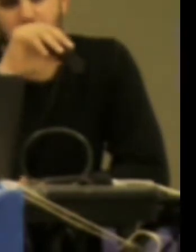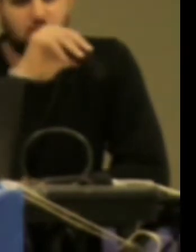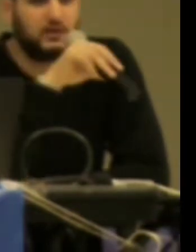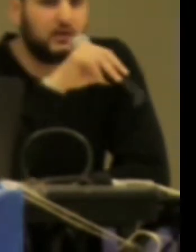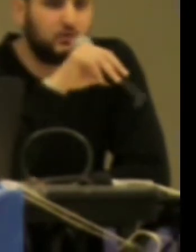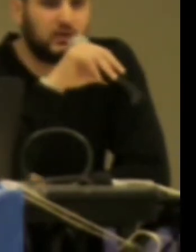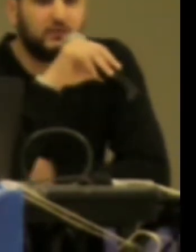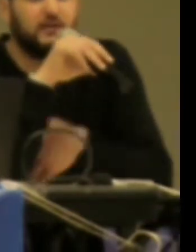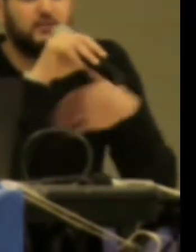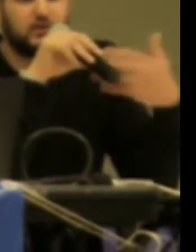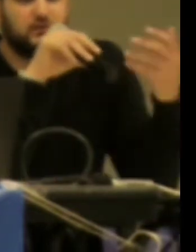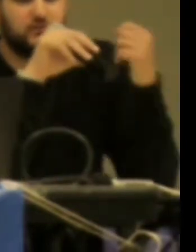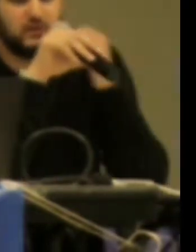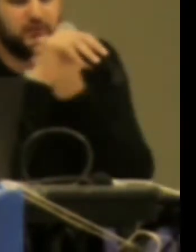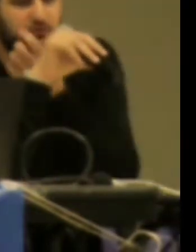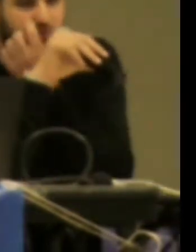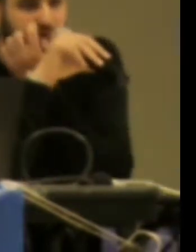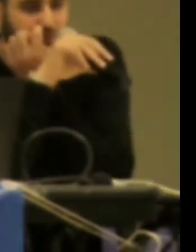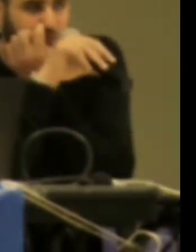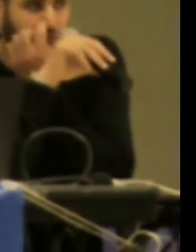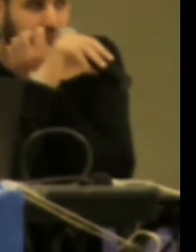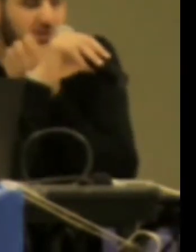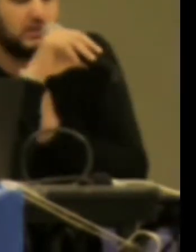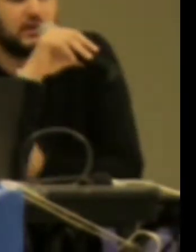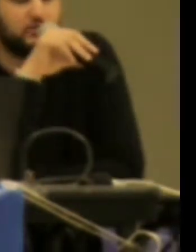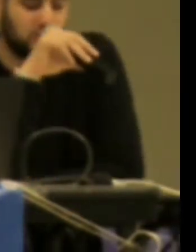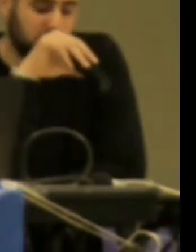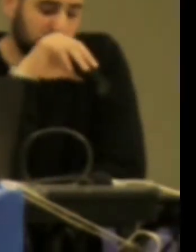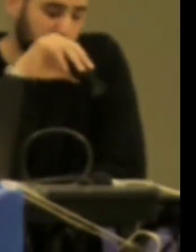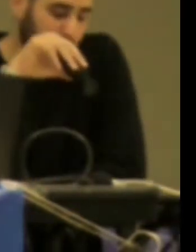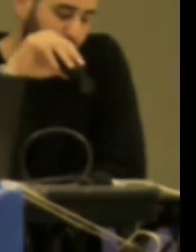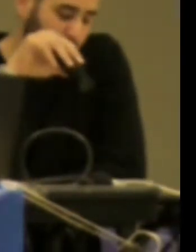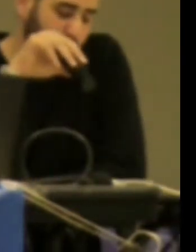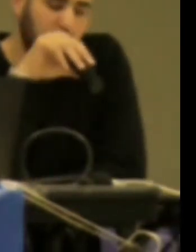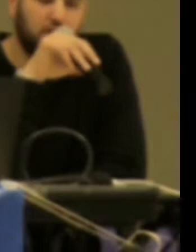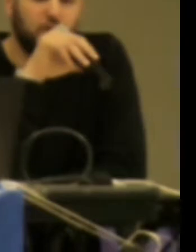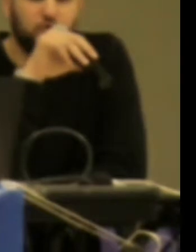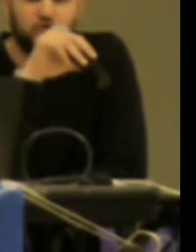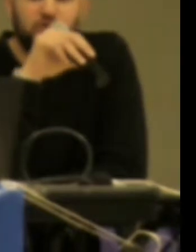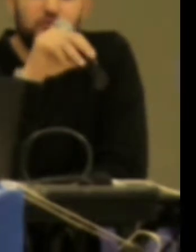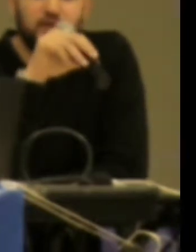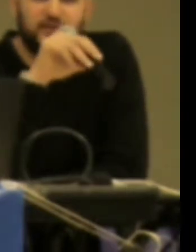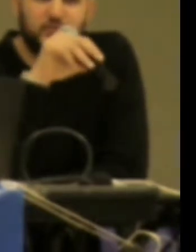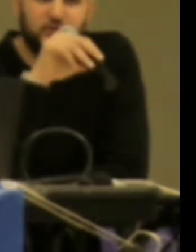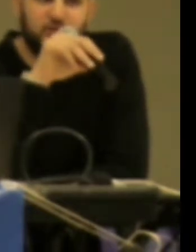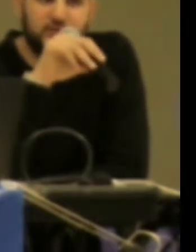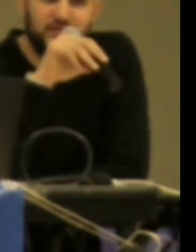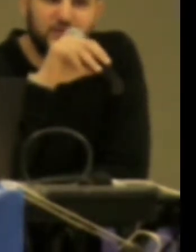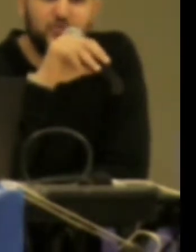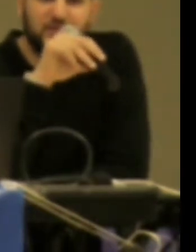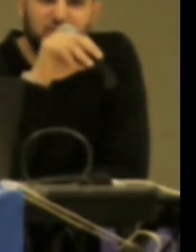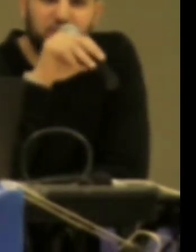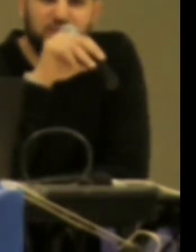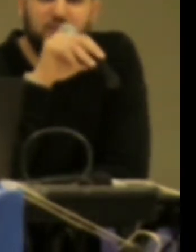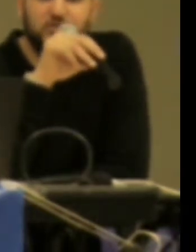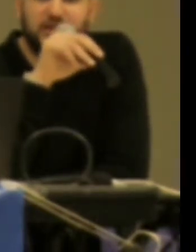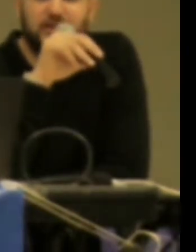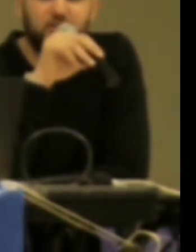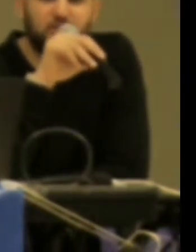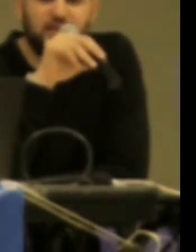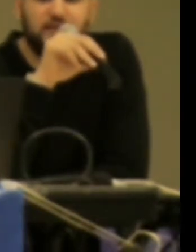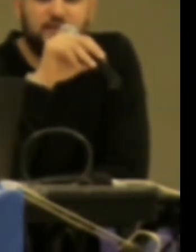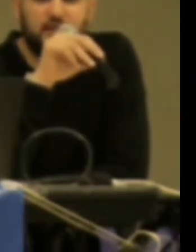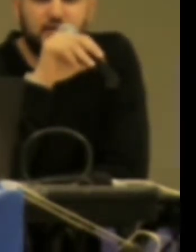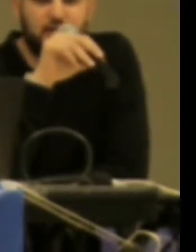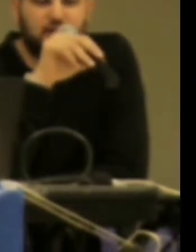samedi. Donc les frères et sœurs qui veulent se perfectionner dans ces deux domaines, Inch'Allah, ils sont les bienvenus. Autre chose très importante, ce qui est le plus important, c'est que chaque